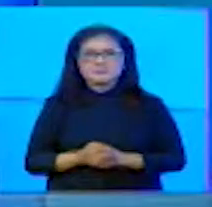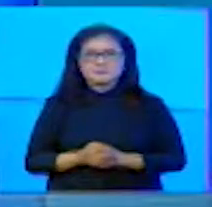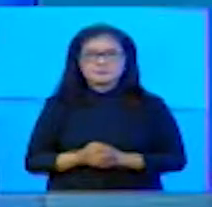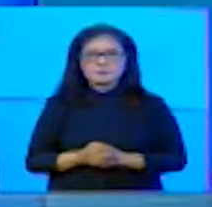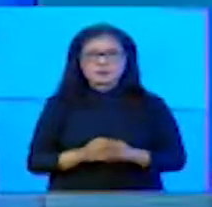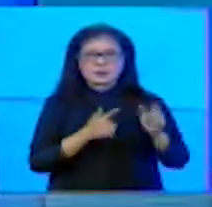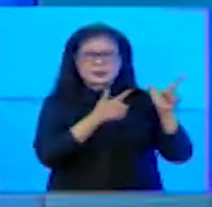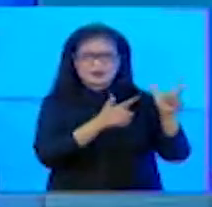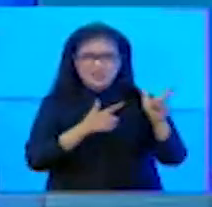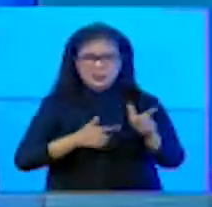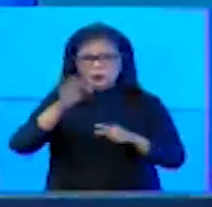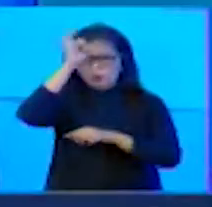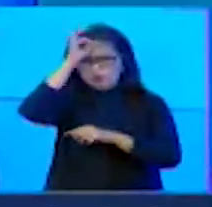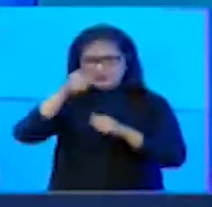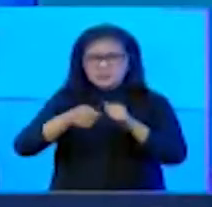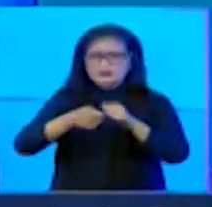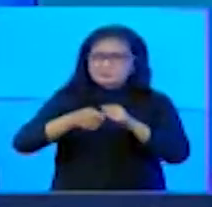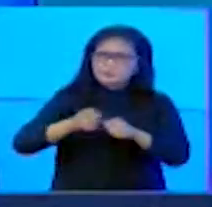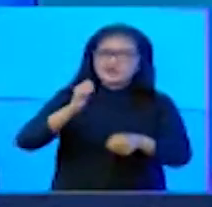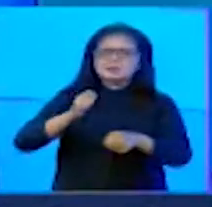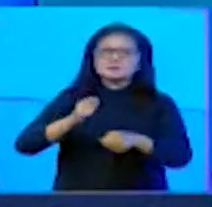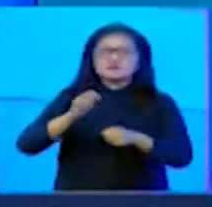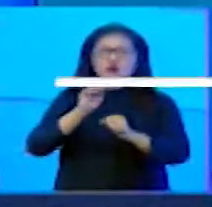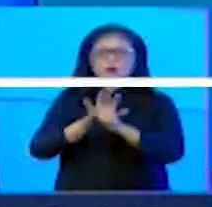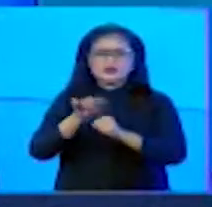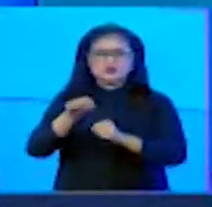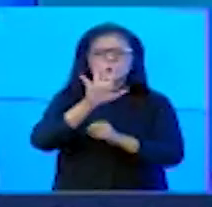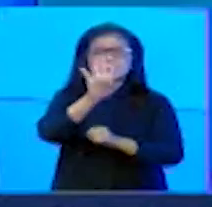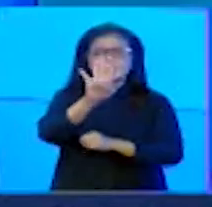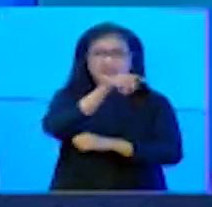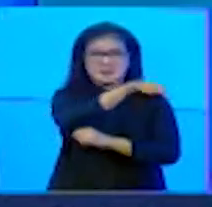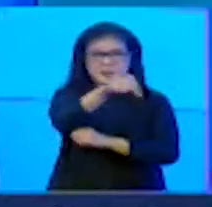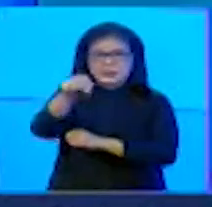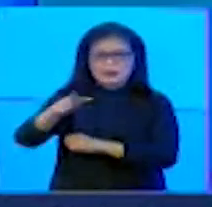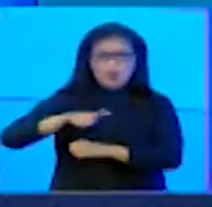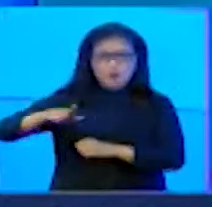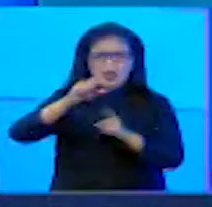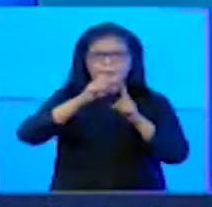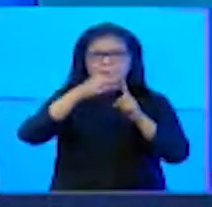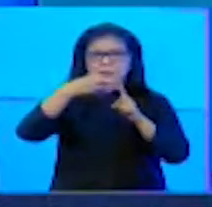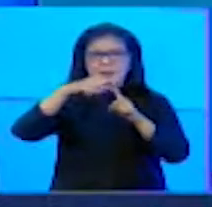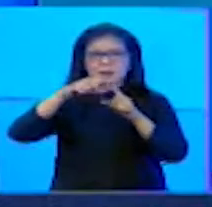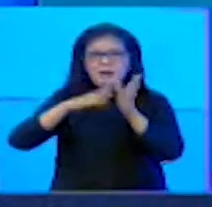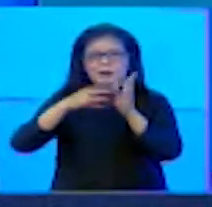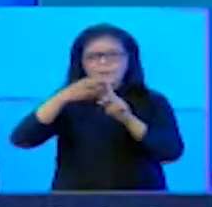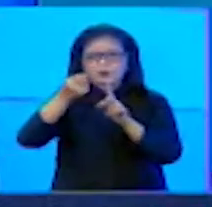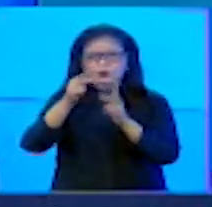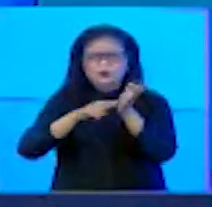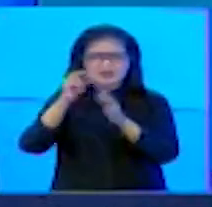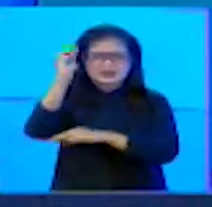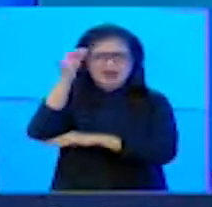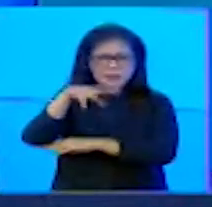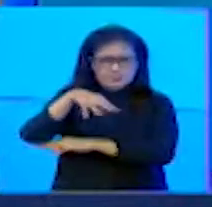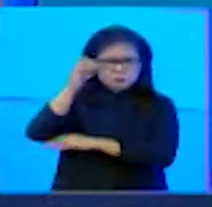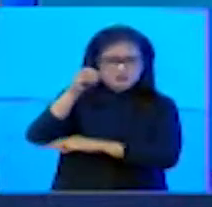Pemirsa, TNI dan Polri menggelar tes COVID-19 di 4 titik di Kelurahan Petamburan, Jakarta Pusat. Tes corona dilakukan untuk melacak